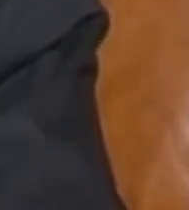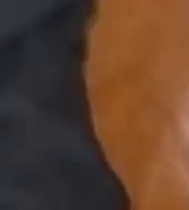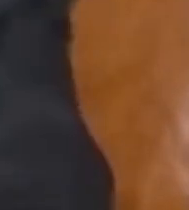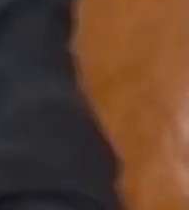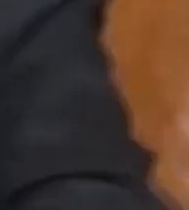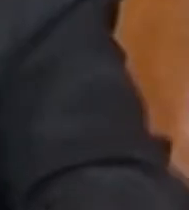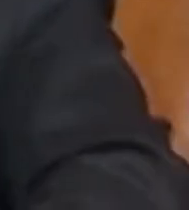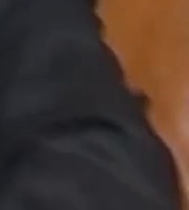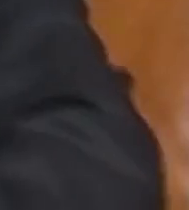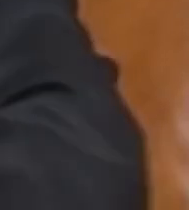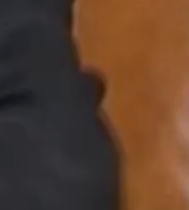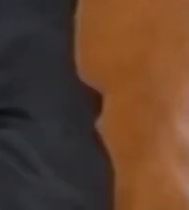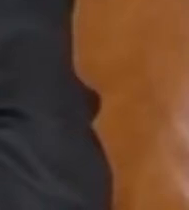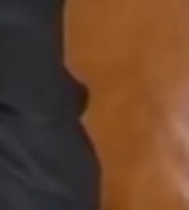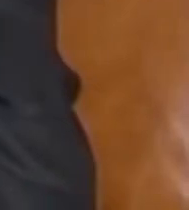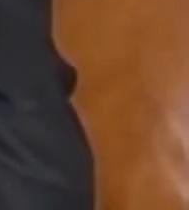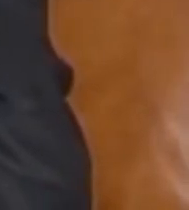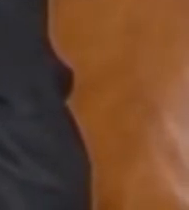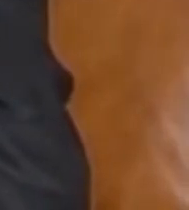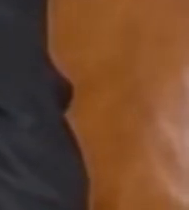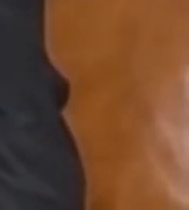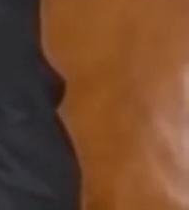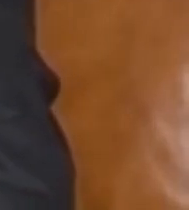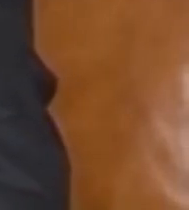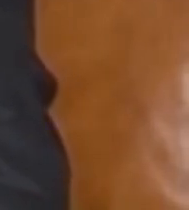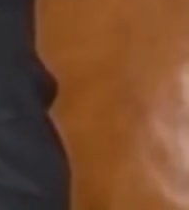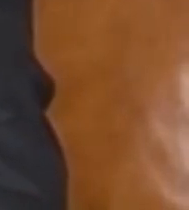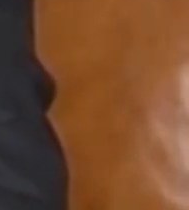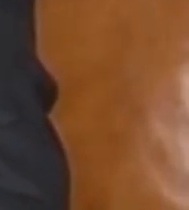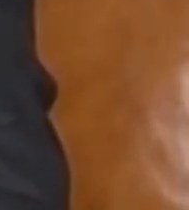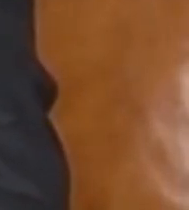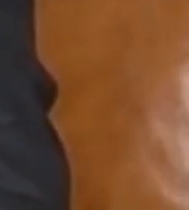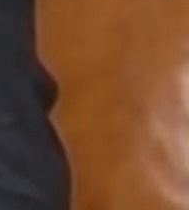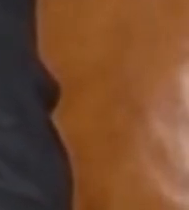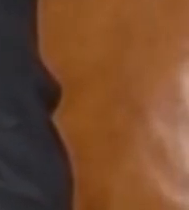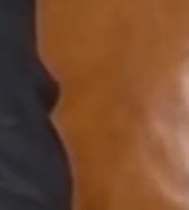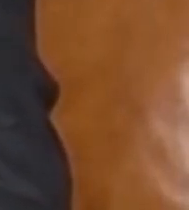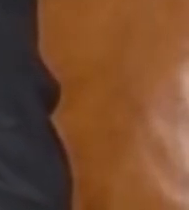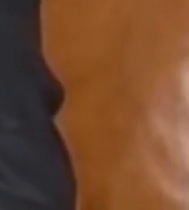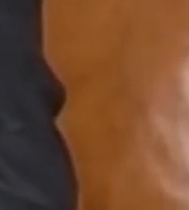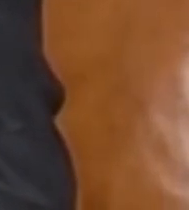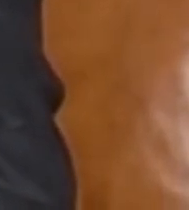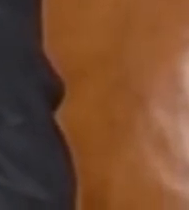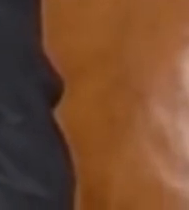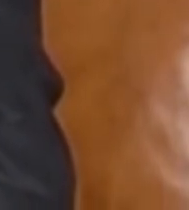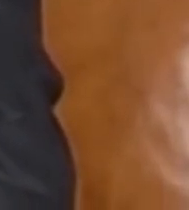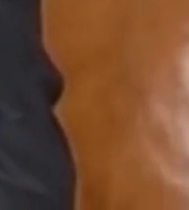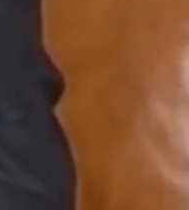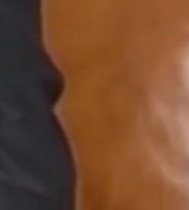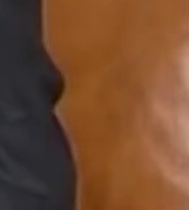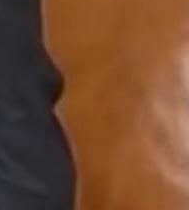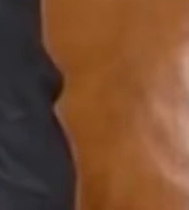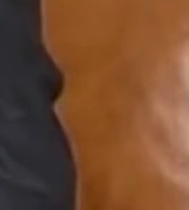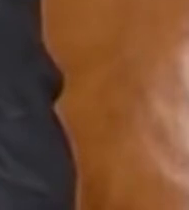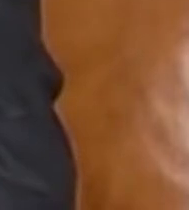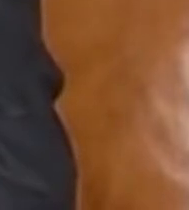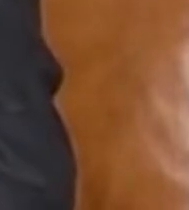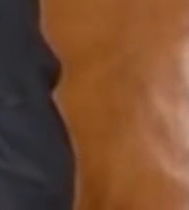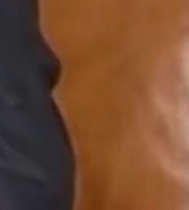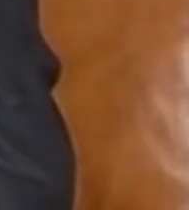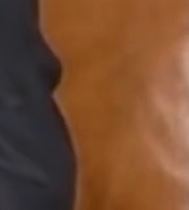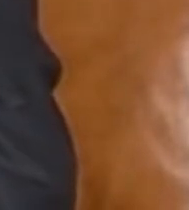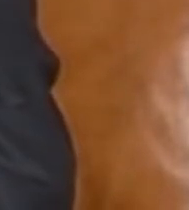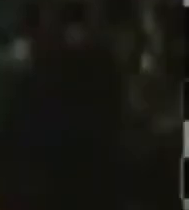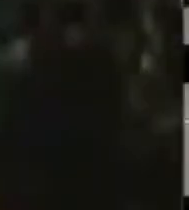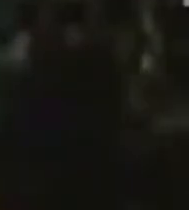ეგ მოძრაობისაც სულ ისე პოზერ ეღლა უყურებ ჩემ თავს და ძალიან მეცინება, ბრაზდები ხოლმე